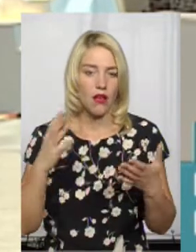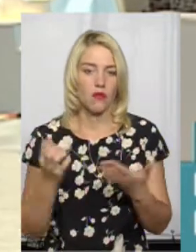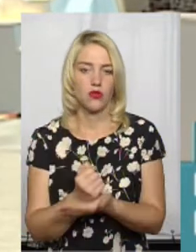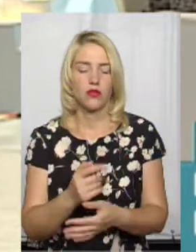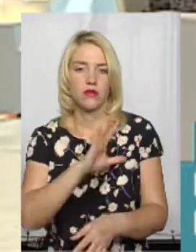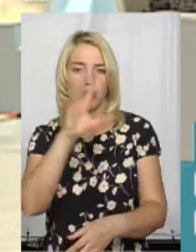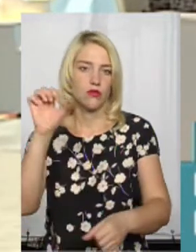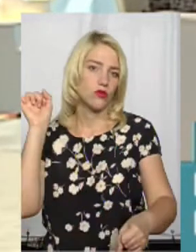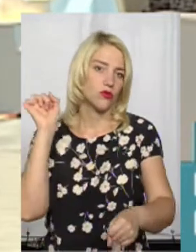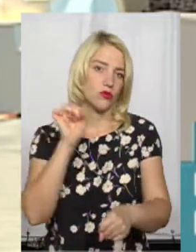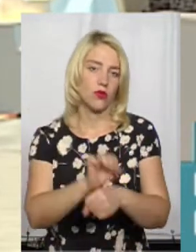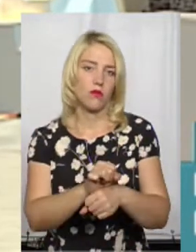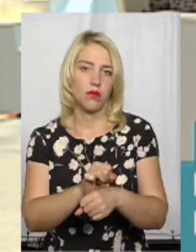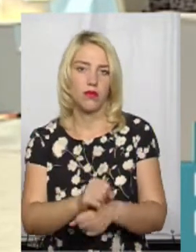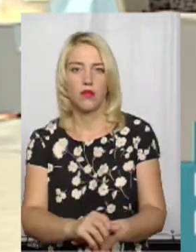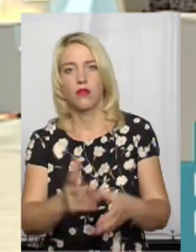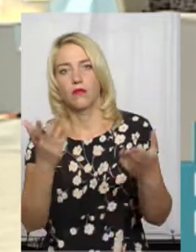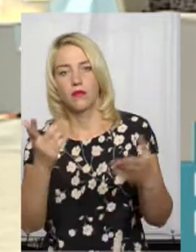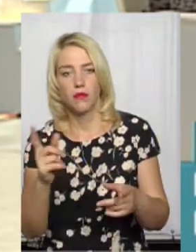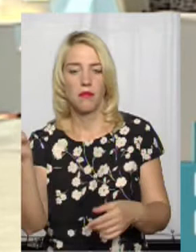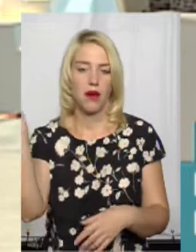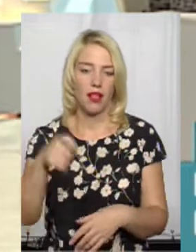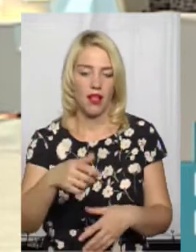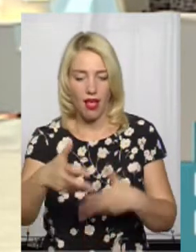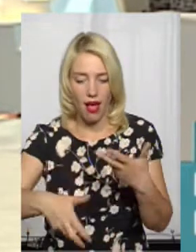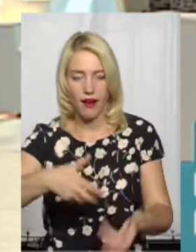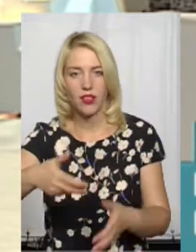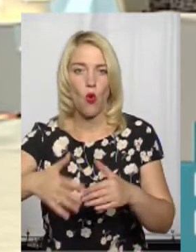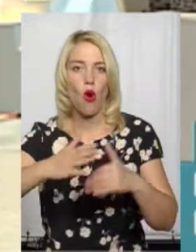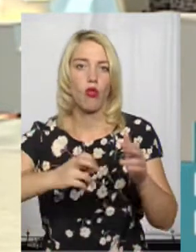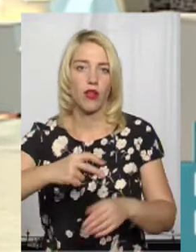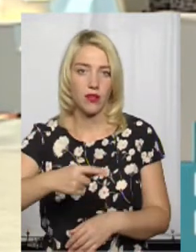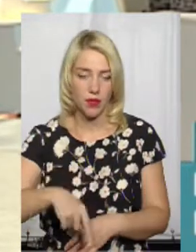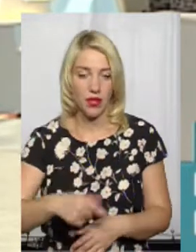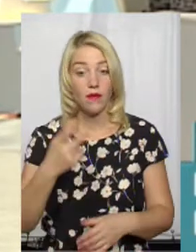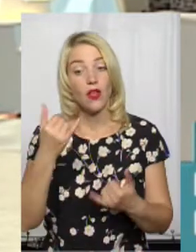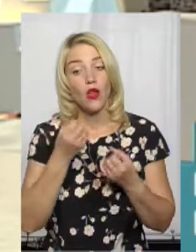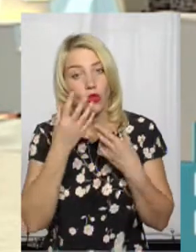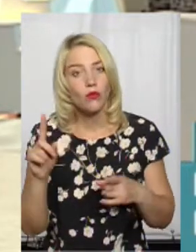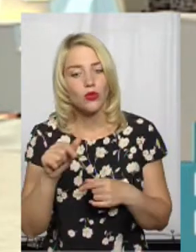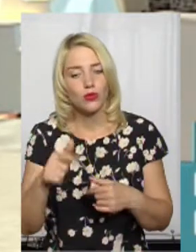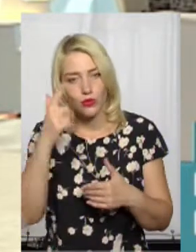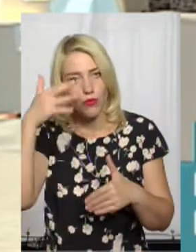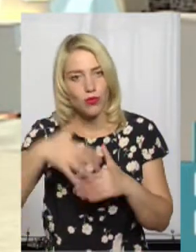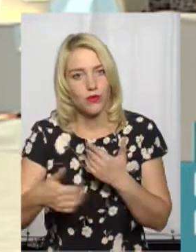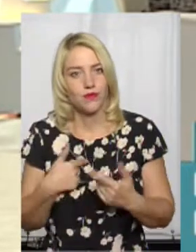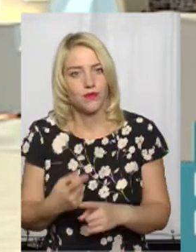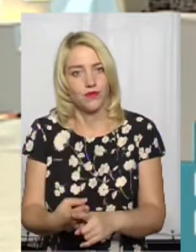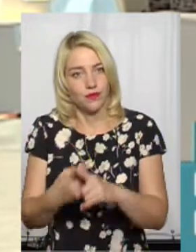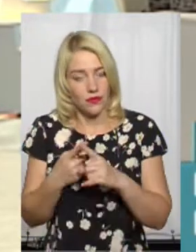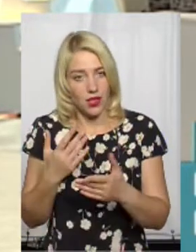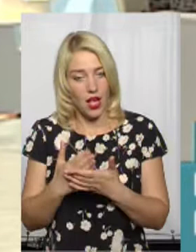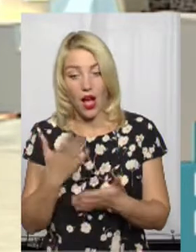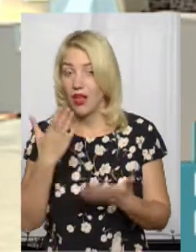оп, стоп-машина, бо приїхали археологи. Ну, добре, що тут з розумінням поставилися, і бо якби не